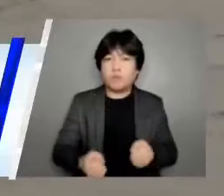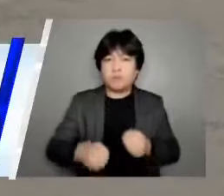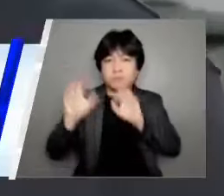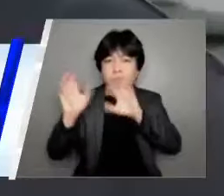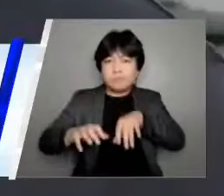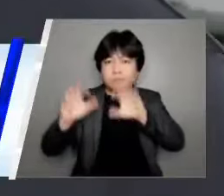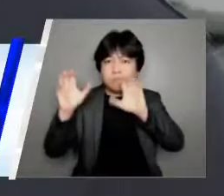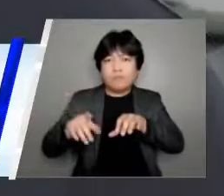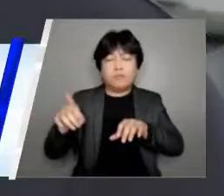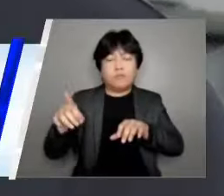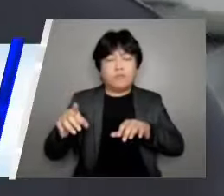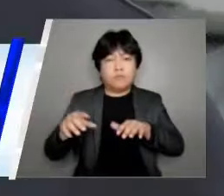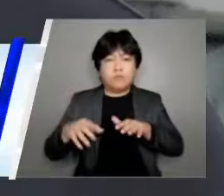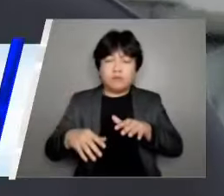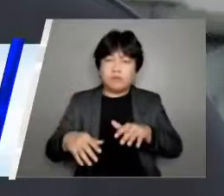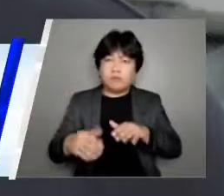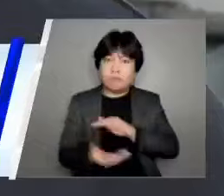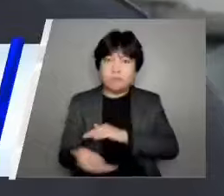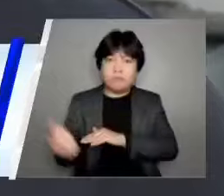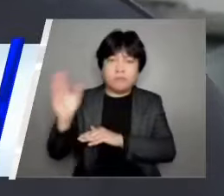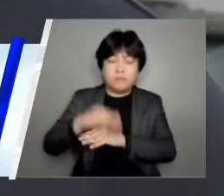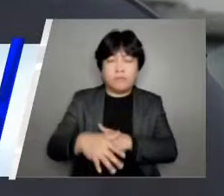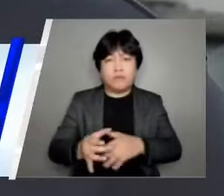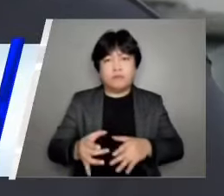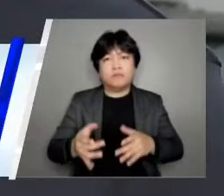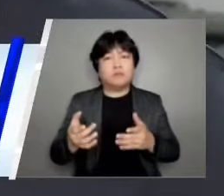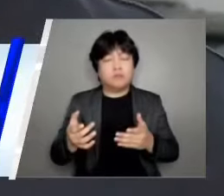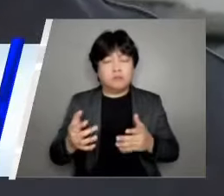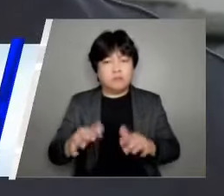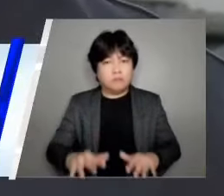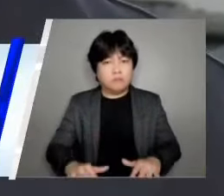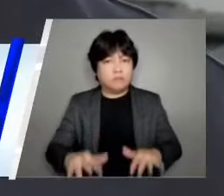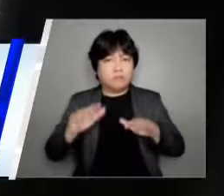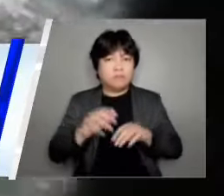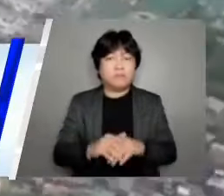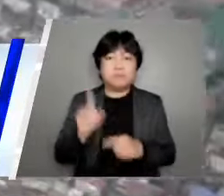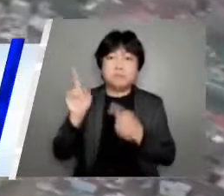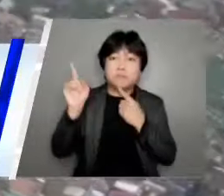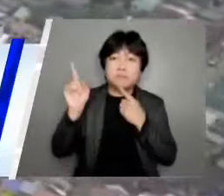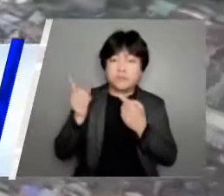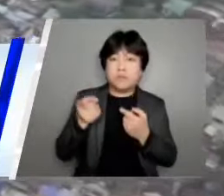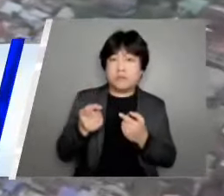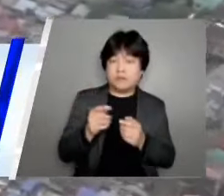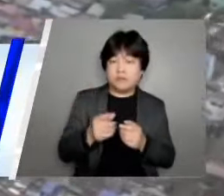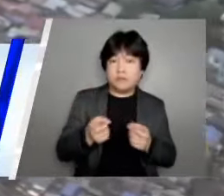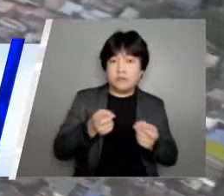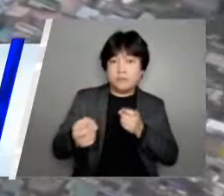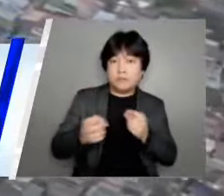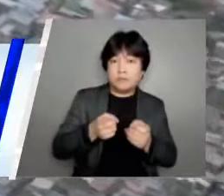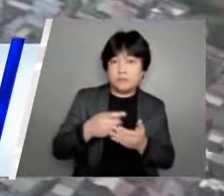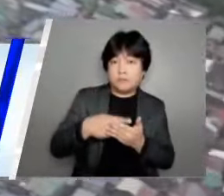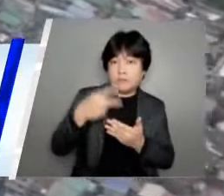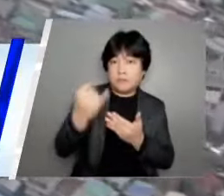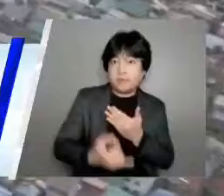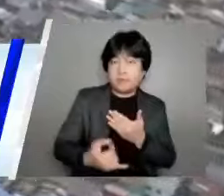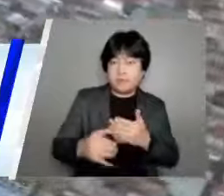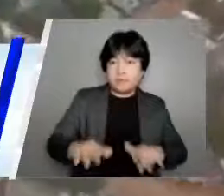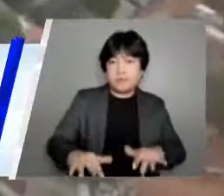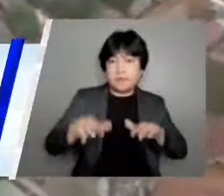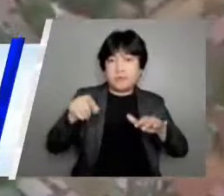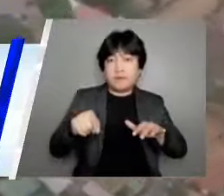na-overwhelm yung design. Pwede naman may flood control din, pero hindi ito complete solution. Ang problema raw kasi sa Metro